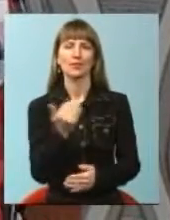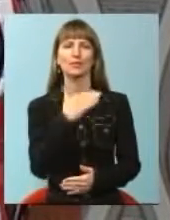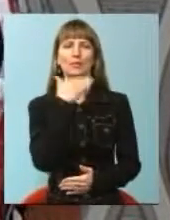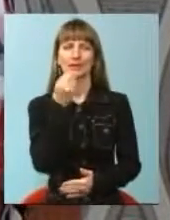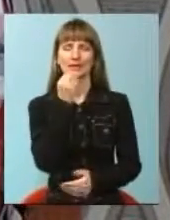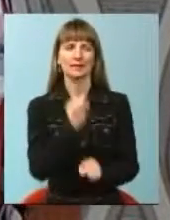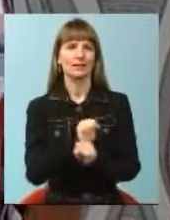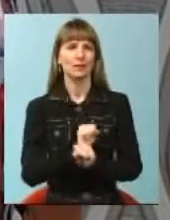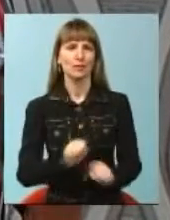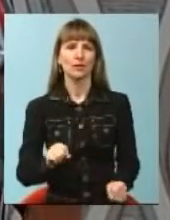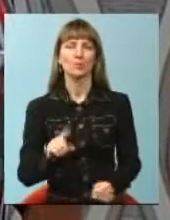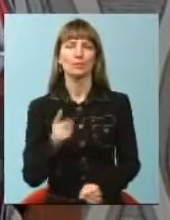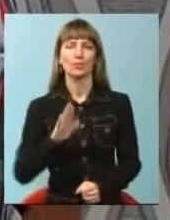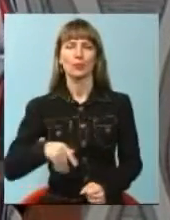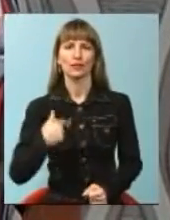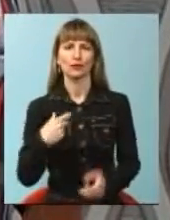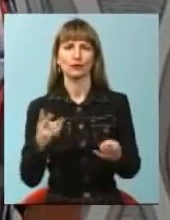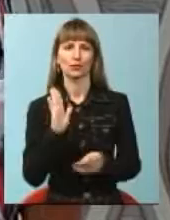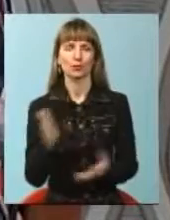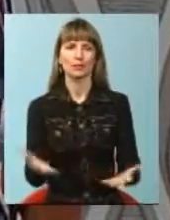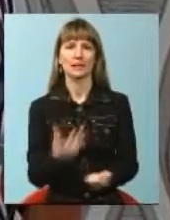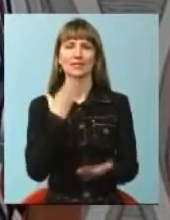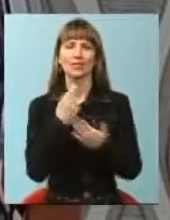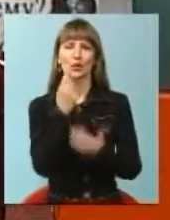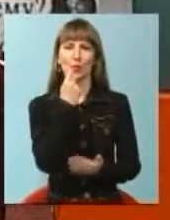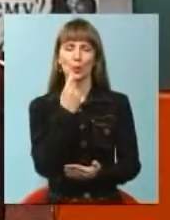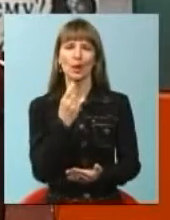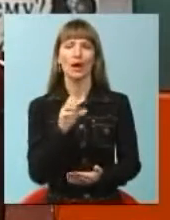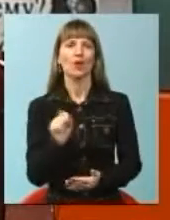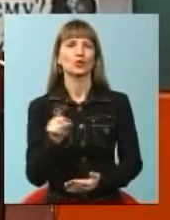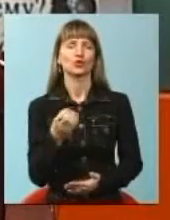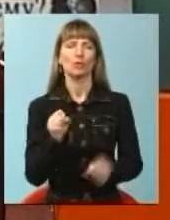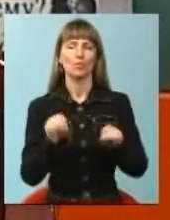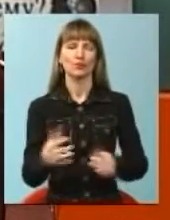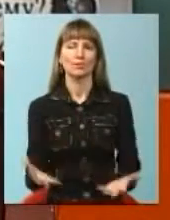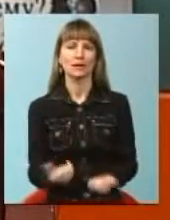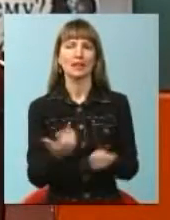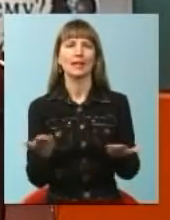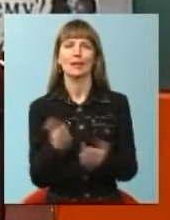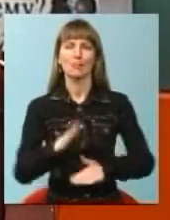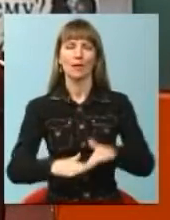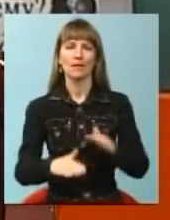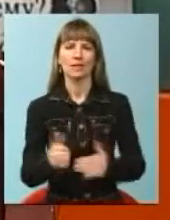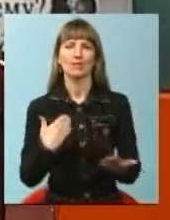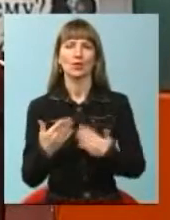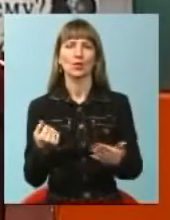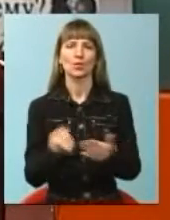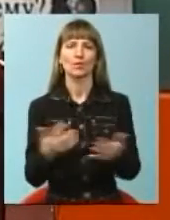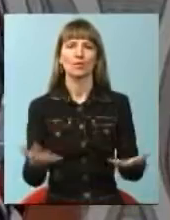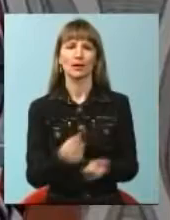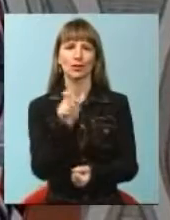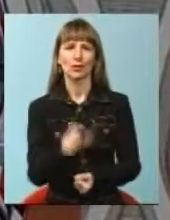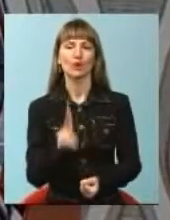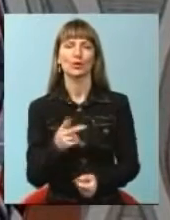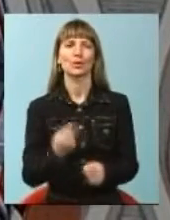можна. Бо потім нам доведеться рятувати свої зубки. А взагалі, що ще можна рятувати? Які професії відносять до рятувальників? Хто